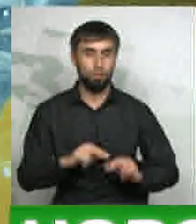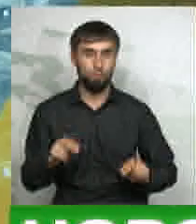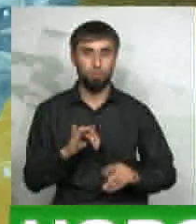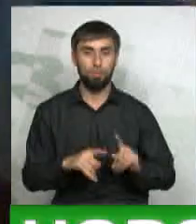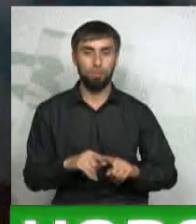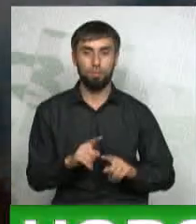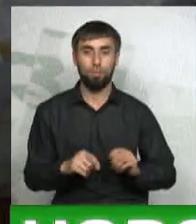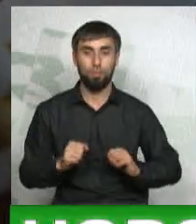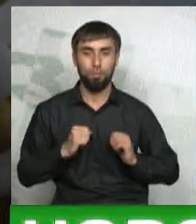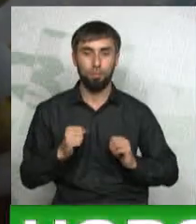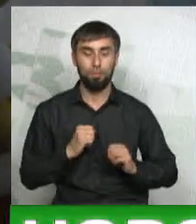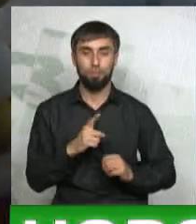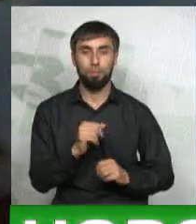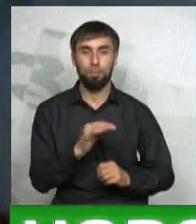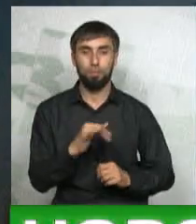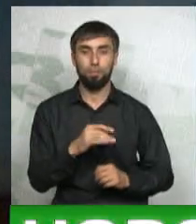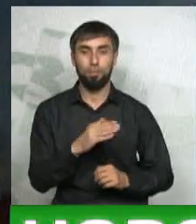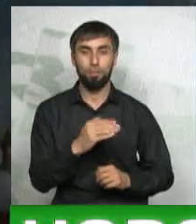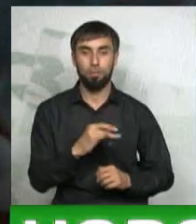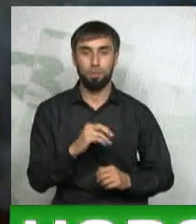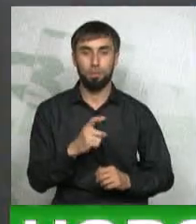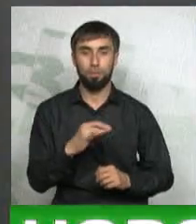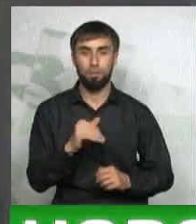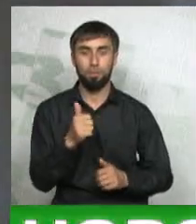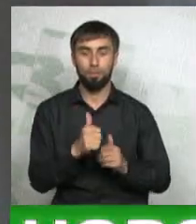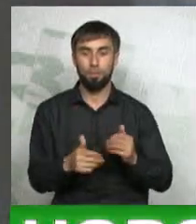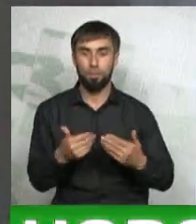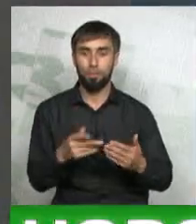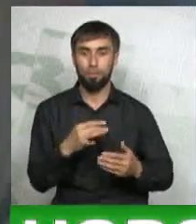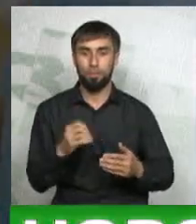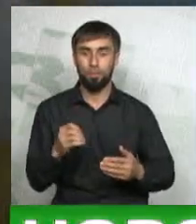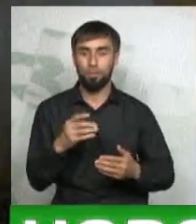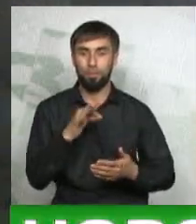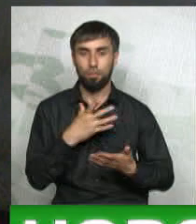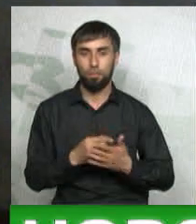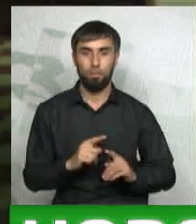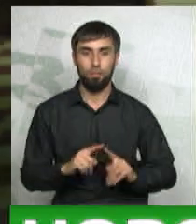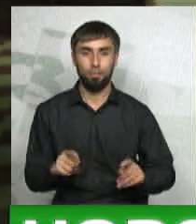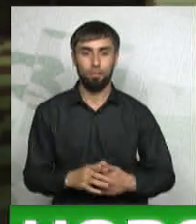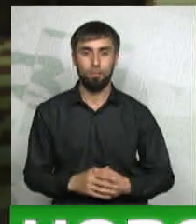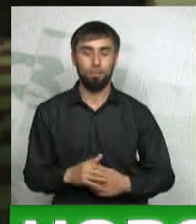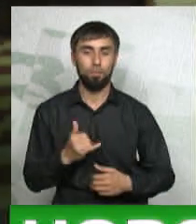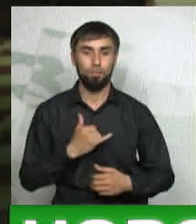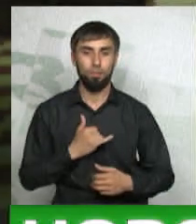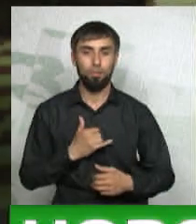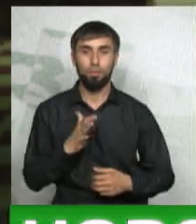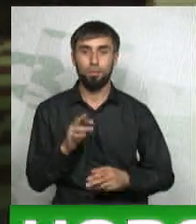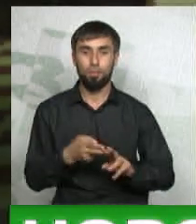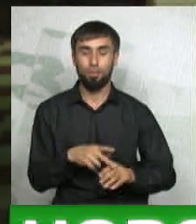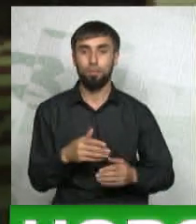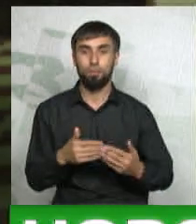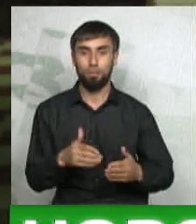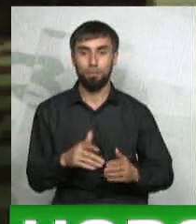и родителей постаралась заведующая Фатима Ахильгова. Каждый выпуск для нее по-своему особенный. У меня вот этот